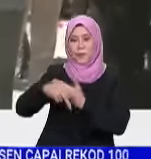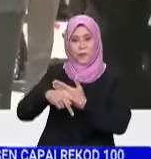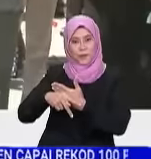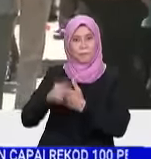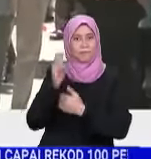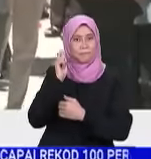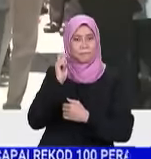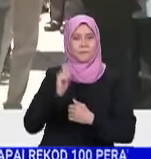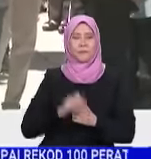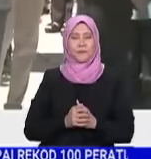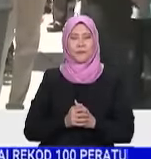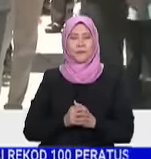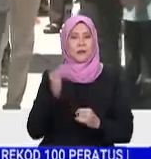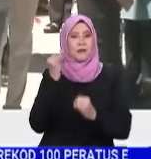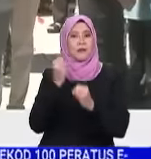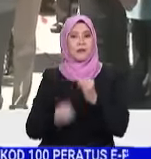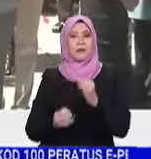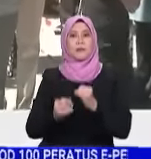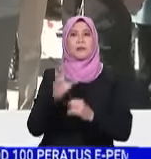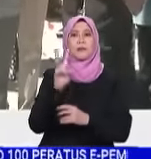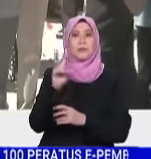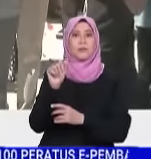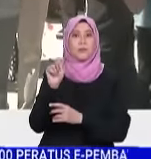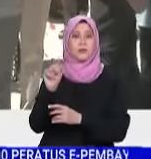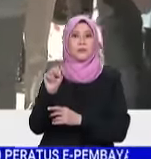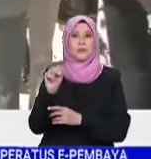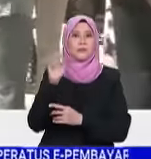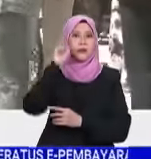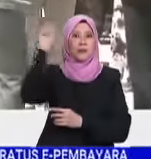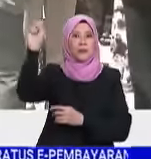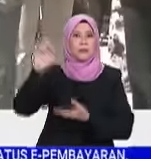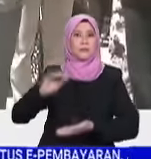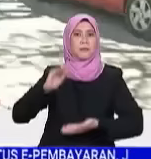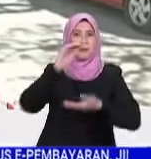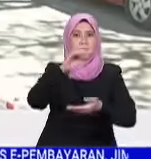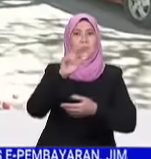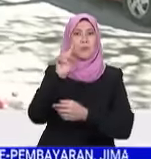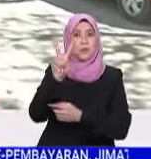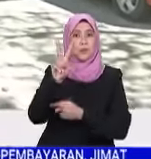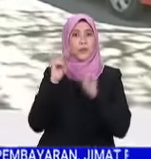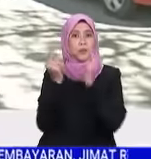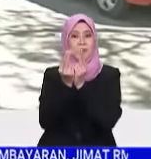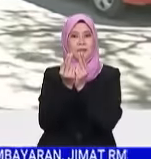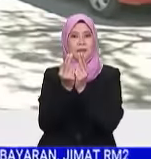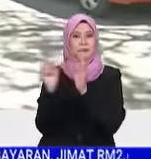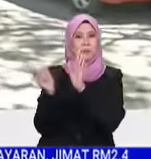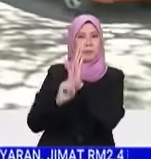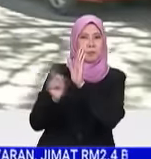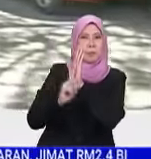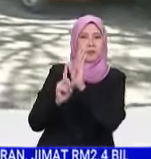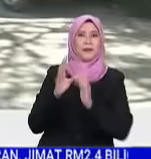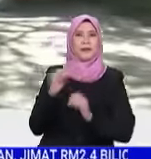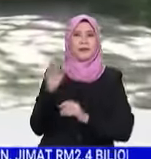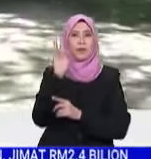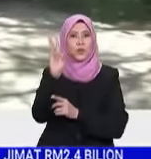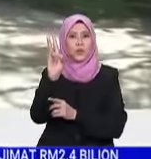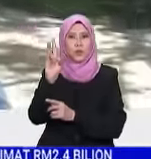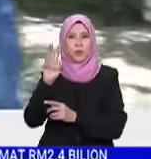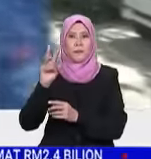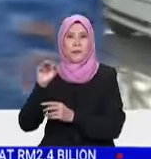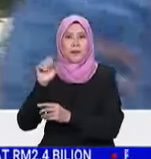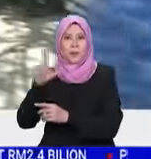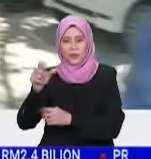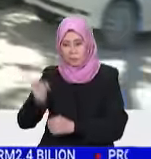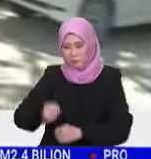berkenaan pada Penghujung 60-an Sabah dibekalkan dua unit Siren elektrik dan tujuh Siren manual pusingan